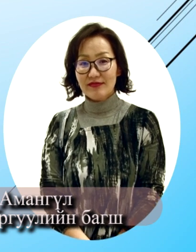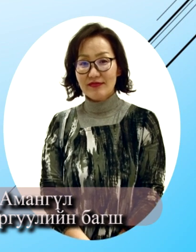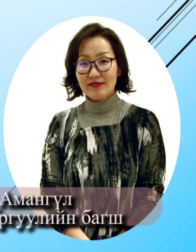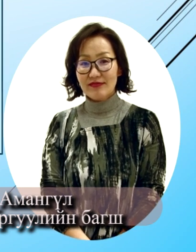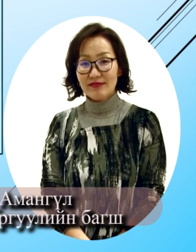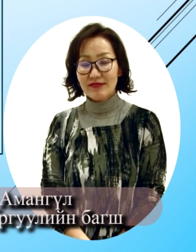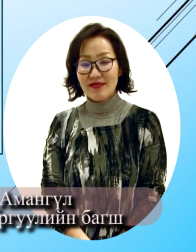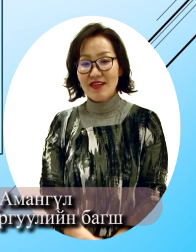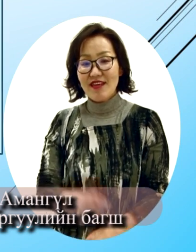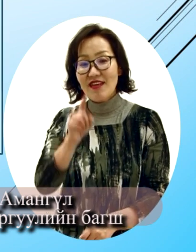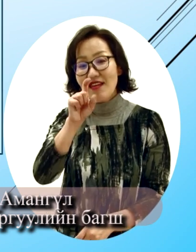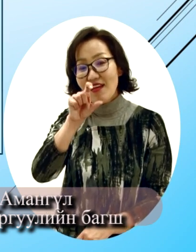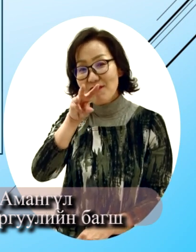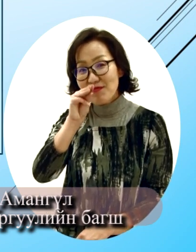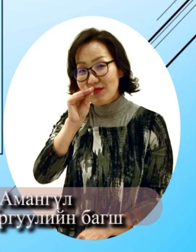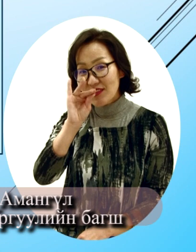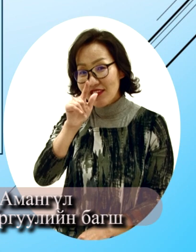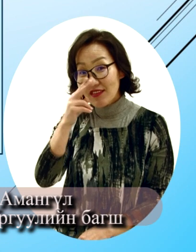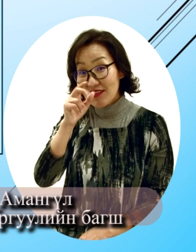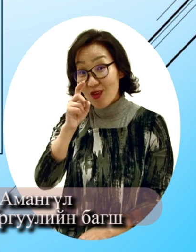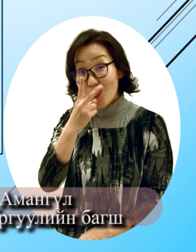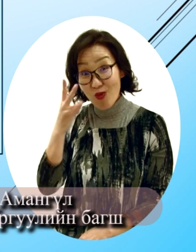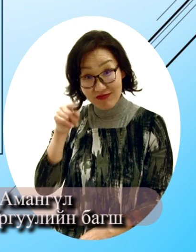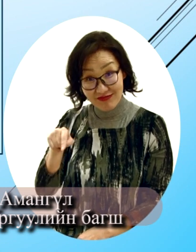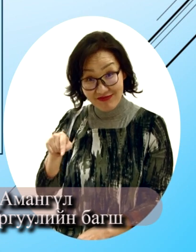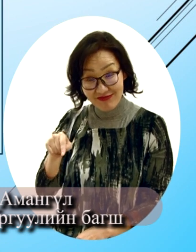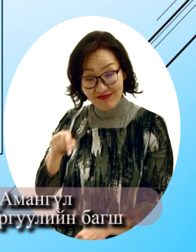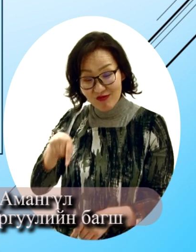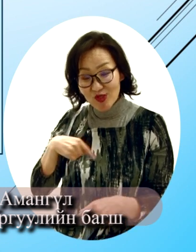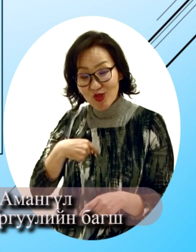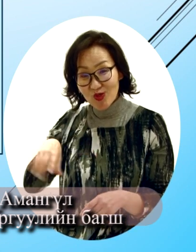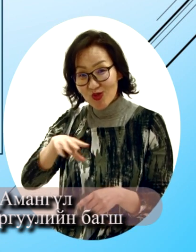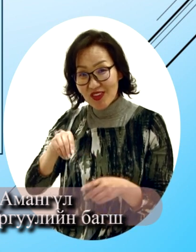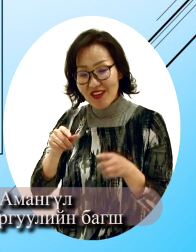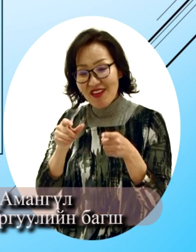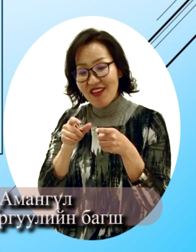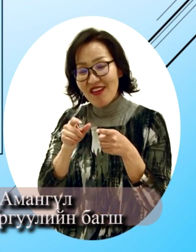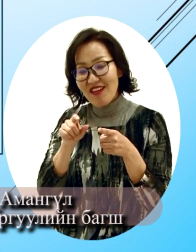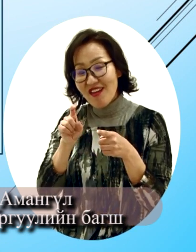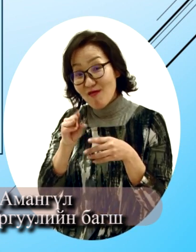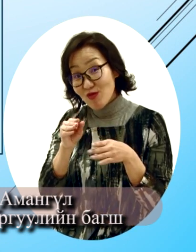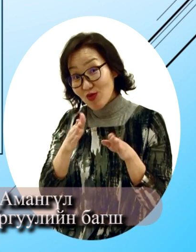Олай болса, біз осы тарауға байланысты жыл бойғы өткен сабақты қайталап өзімізді бағалайық.